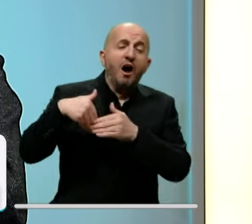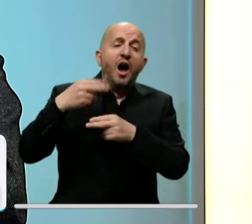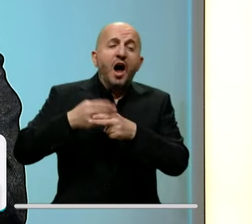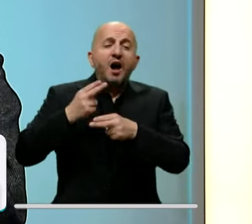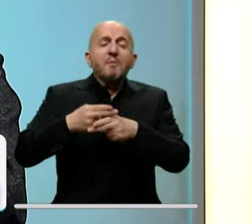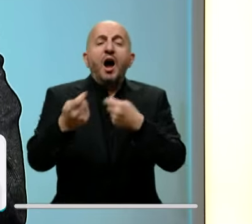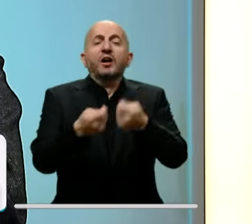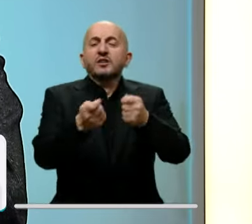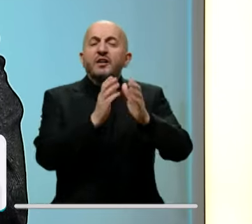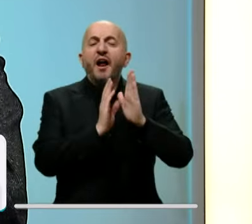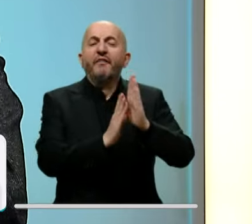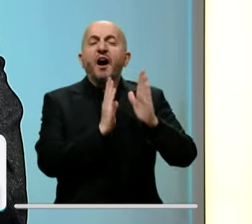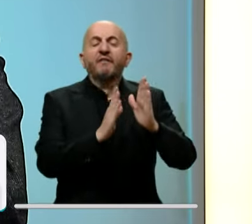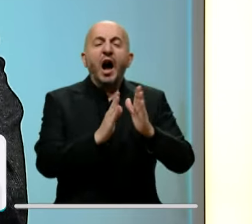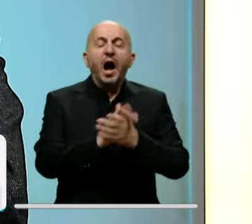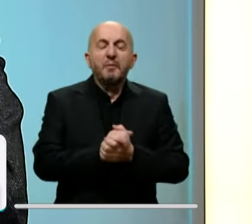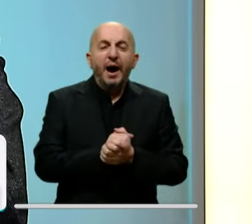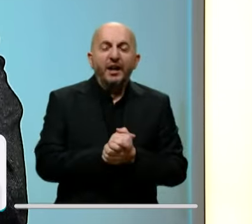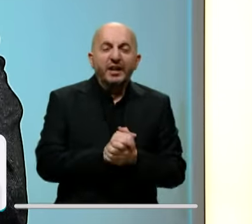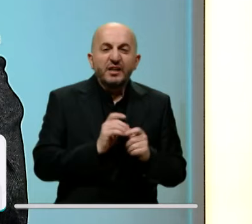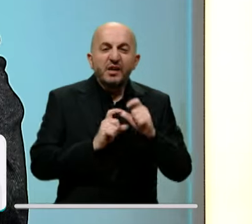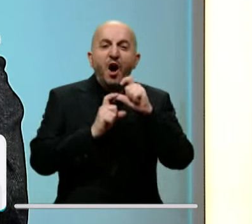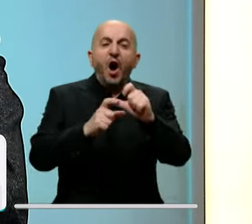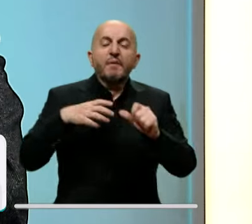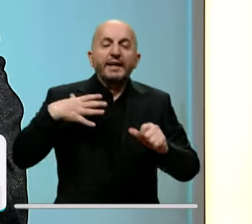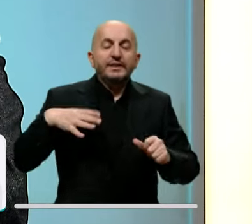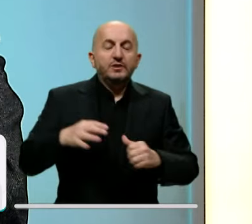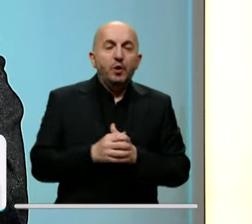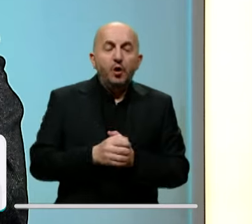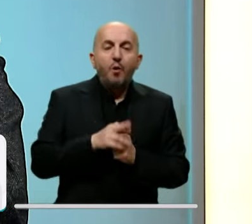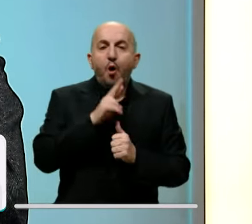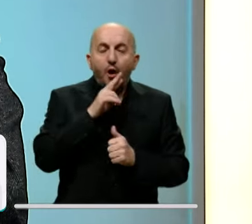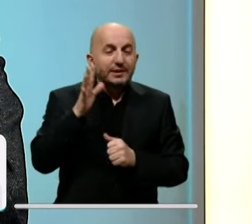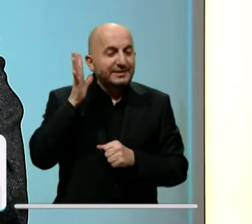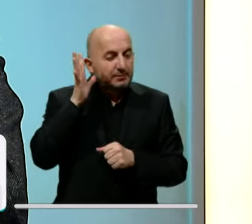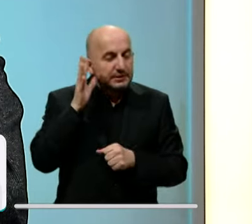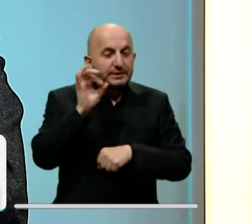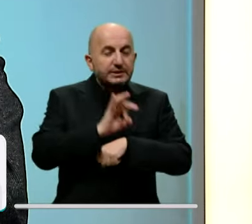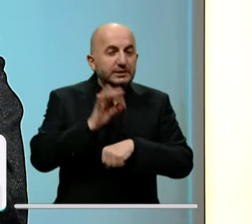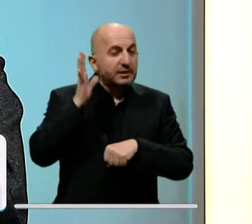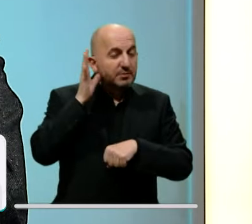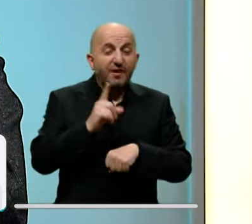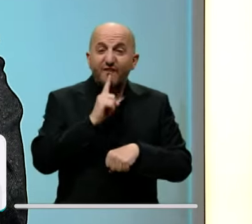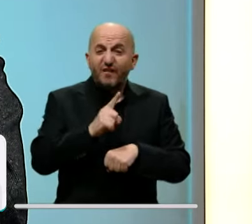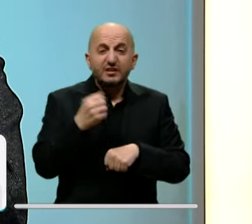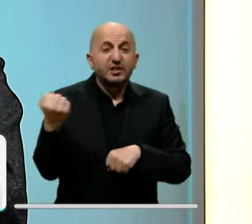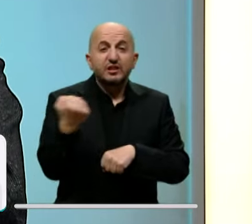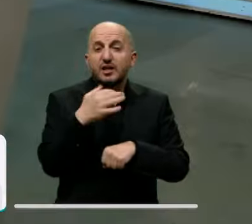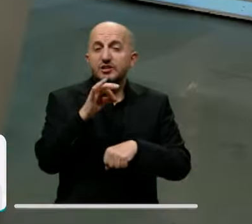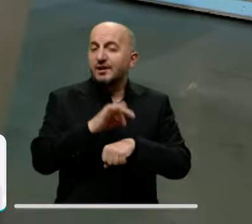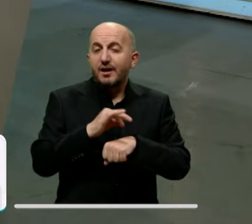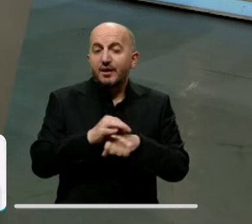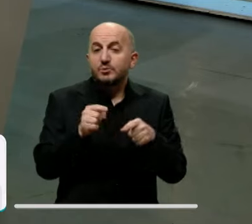işine devam eder ben şimdi size sormak istiyorum mesela öğle namazının ya da ikin namazının farzı kaç dakika